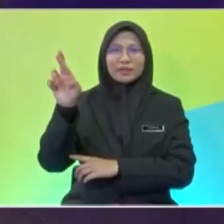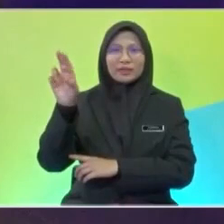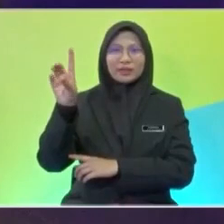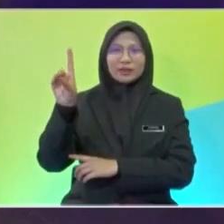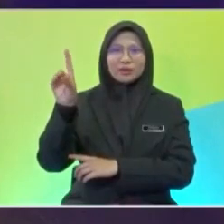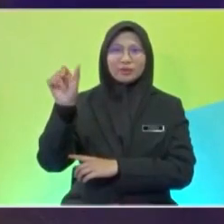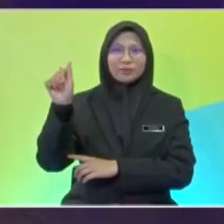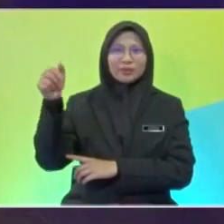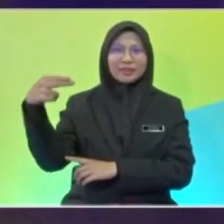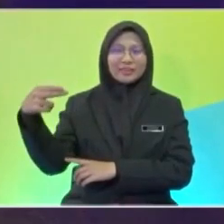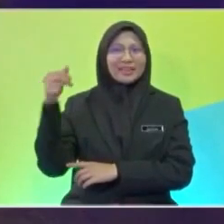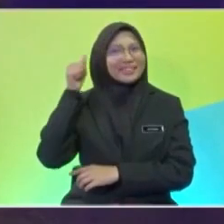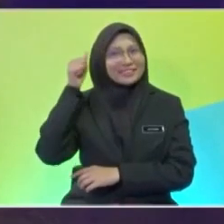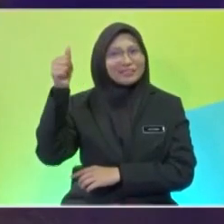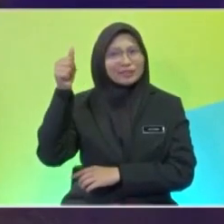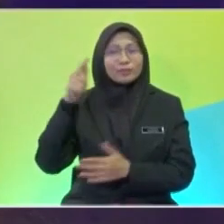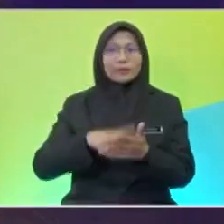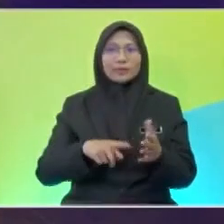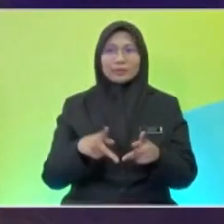salam Alhamdulillah